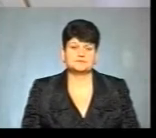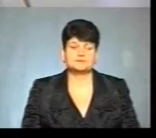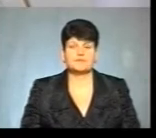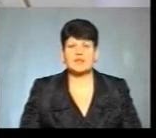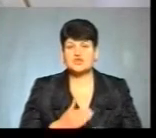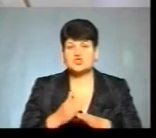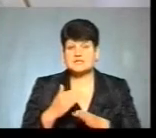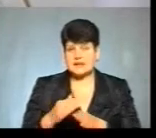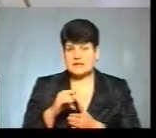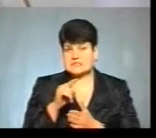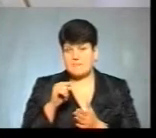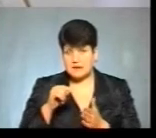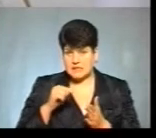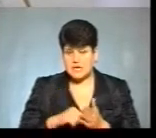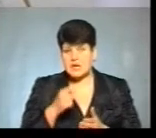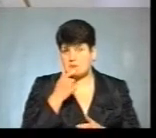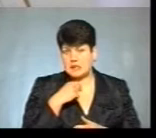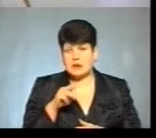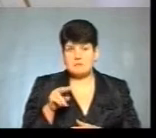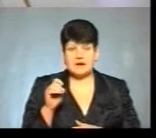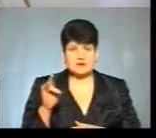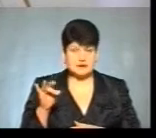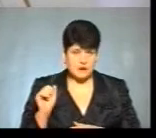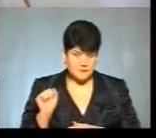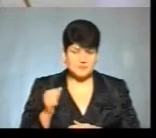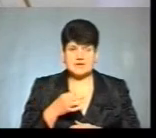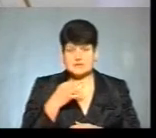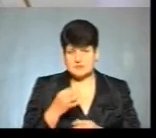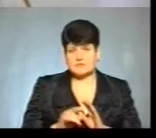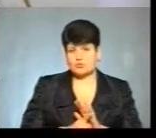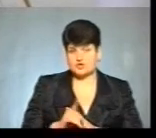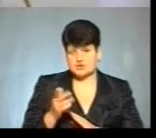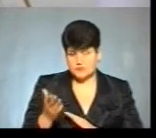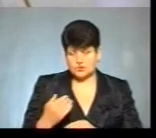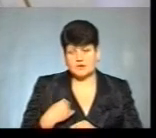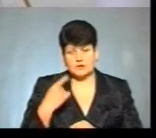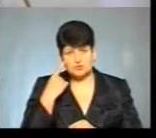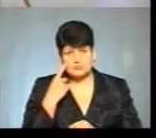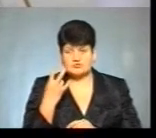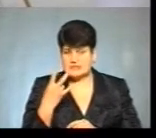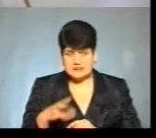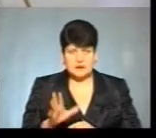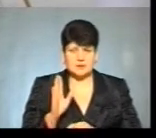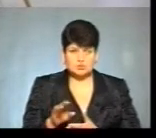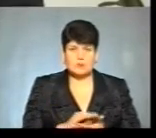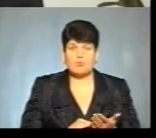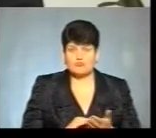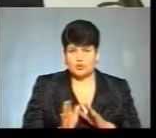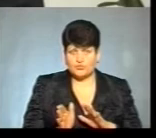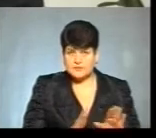Частина запитання пана Петра я відповідно сказав з самого початку. Я думаю, що це не варто вже буде